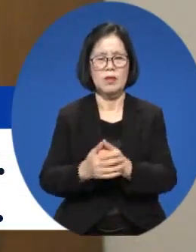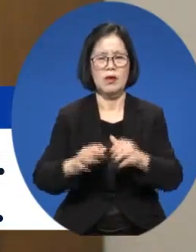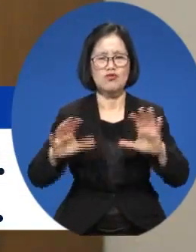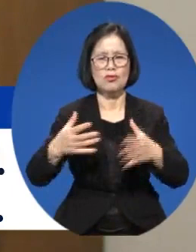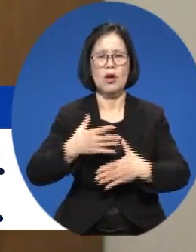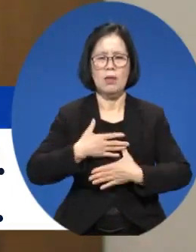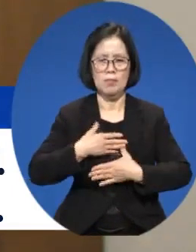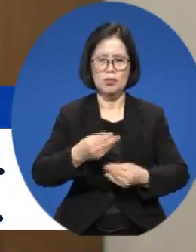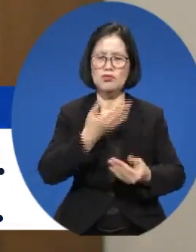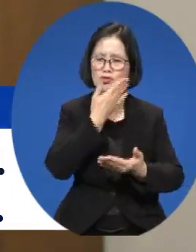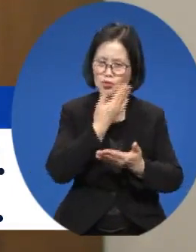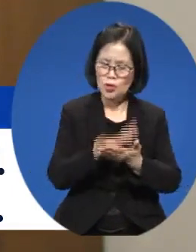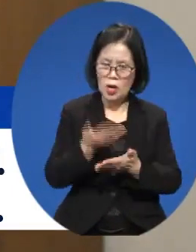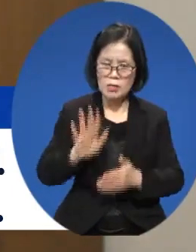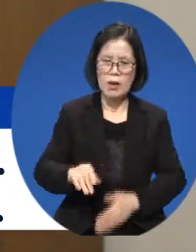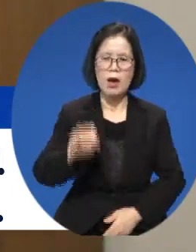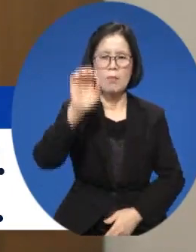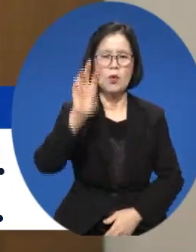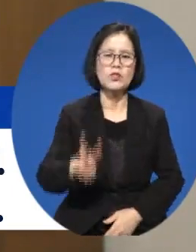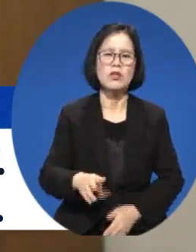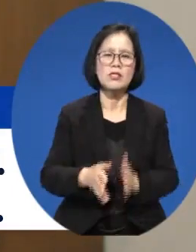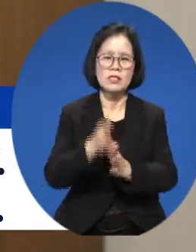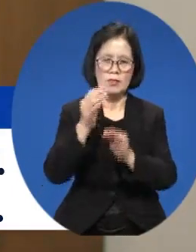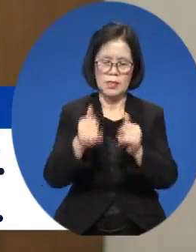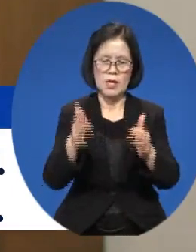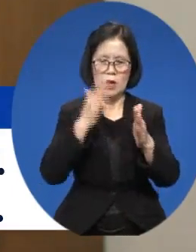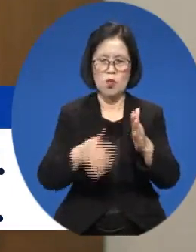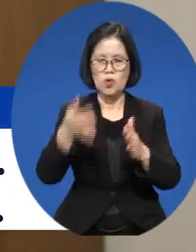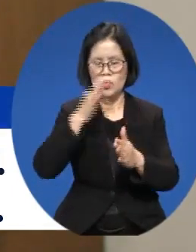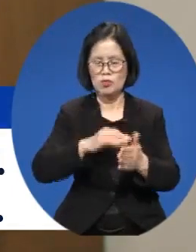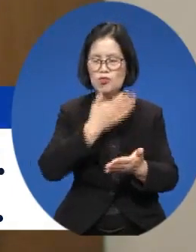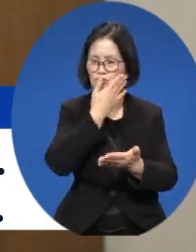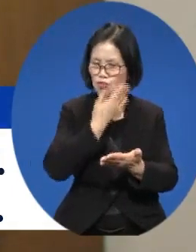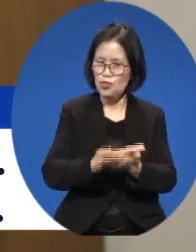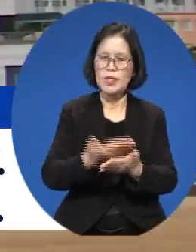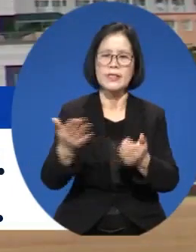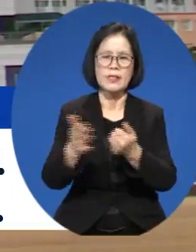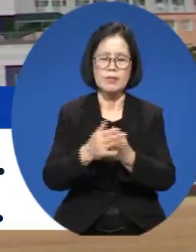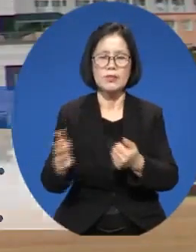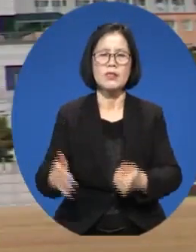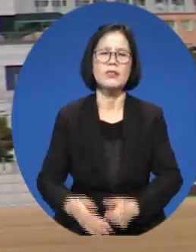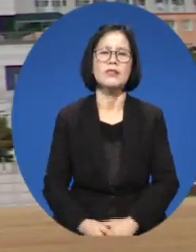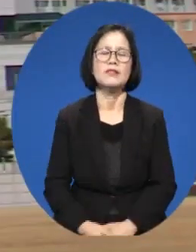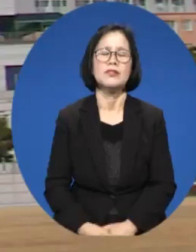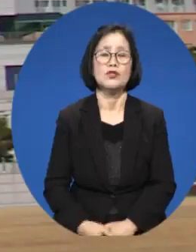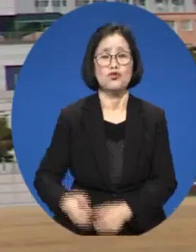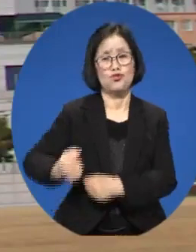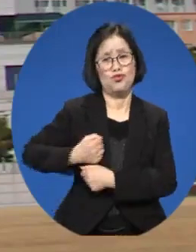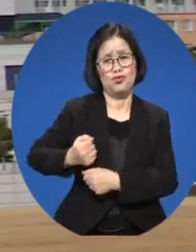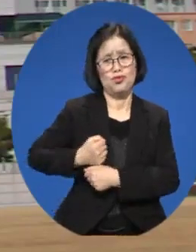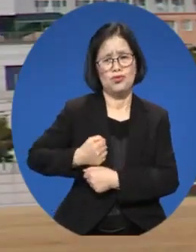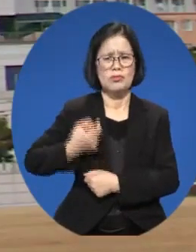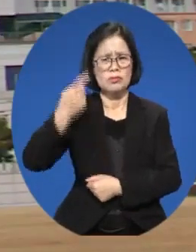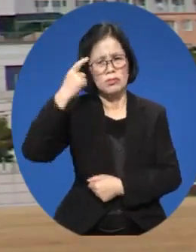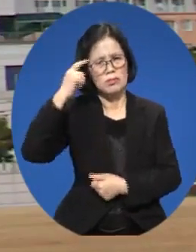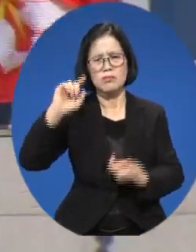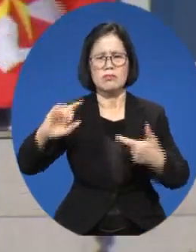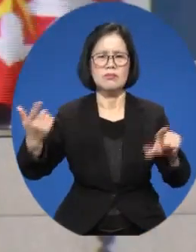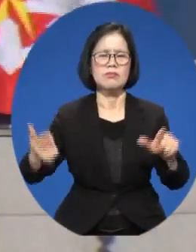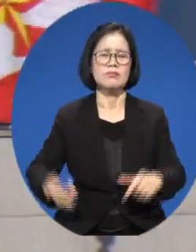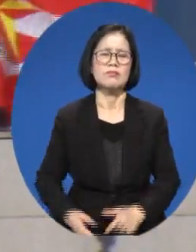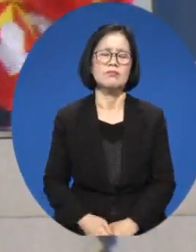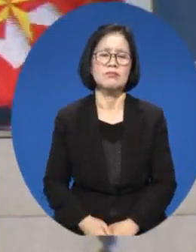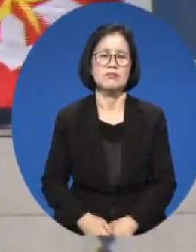안보 도 중요하지만 포천 시민의 공익 또 중요하기 때문에 군은 그럴 의사가 없습니다